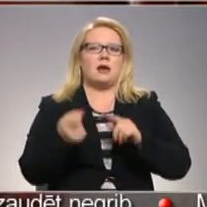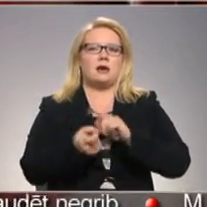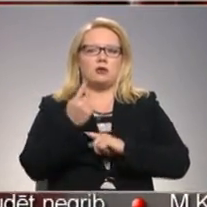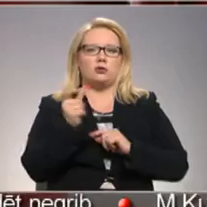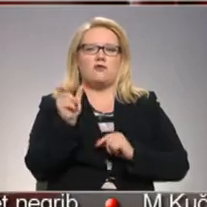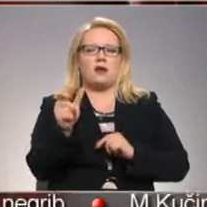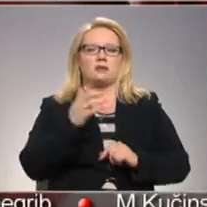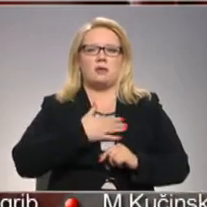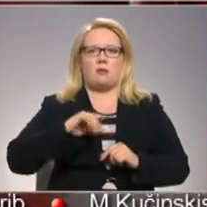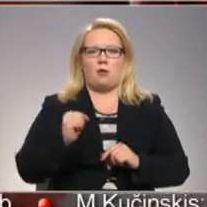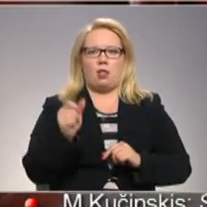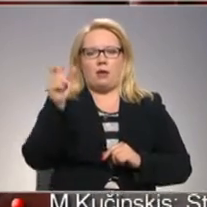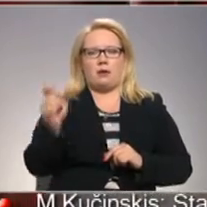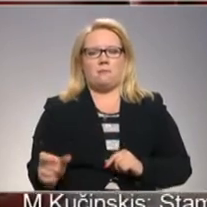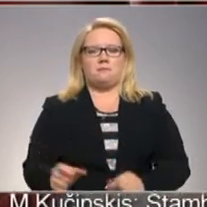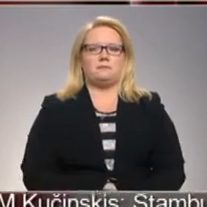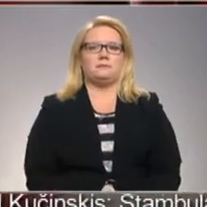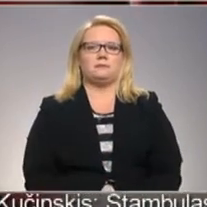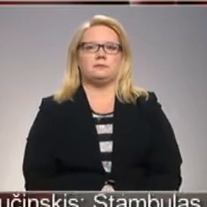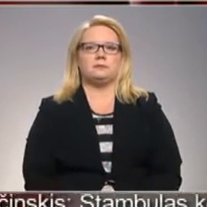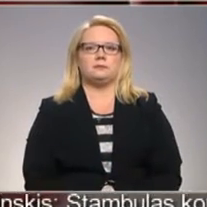un vārds kolēģim Kārlim Roķim.